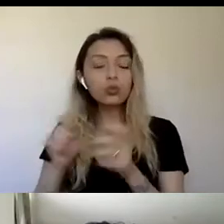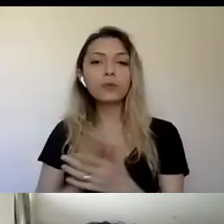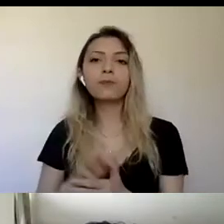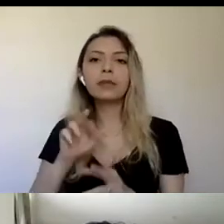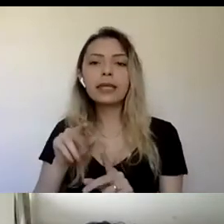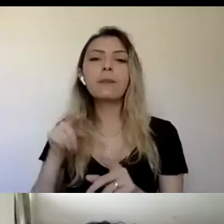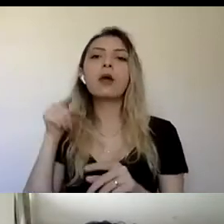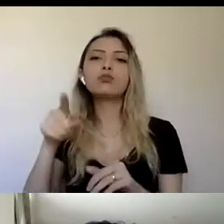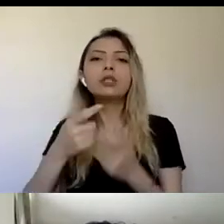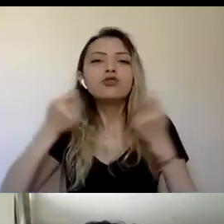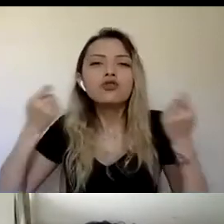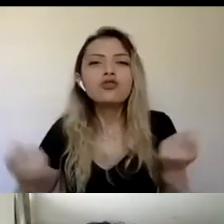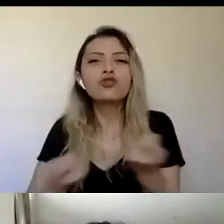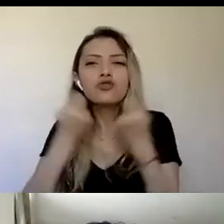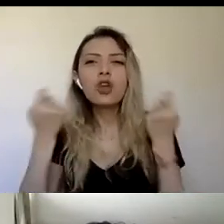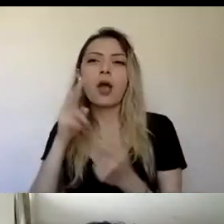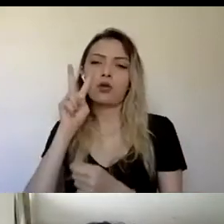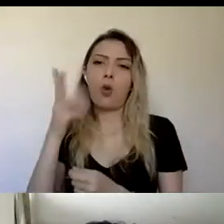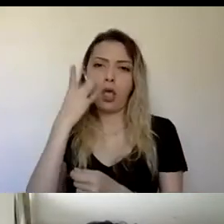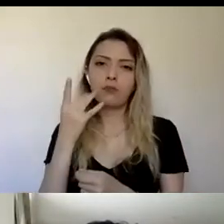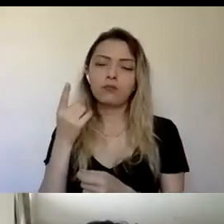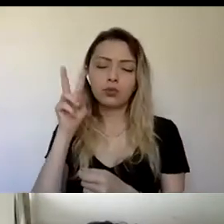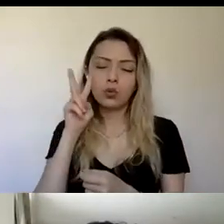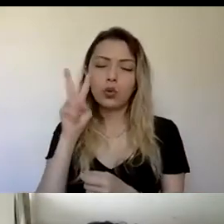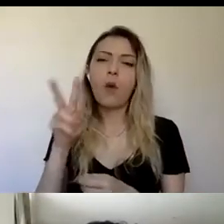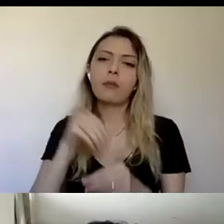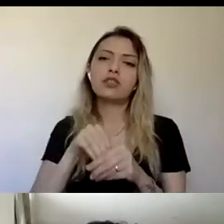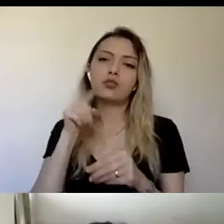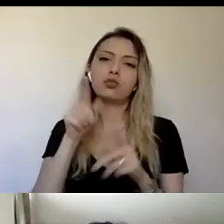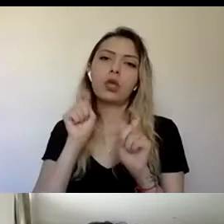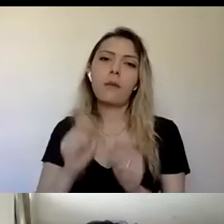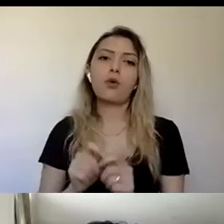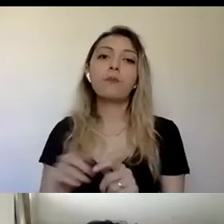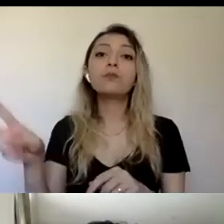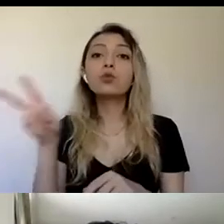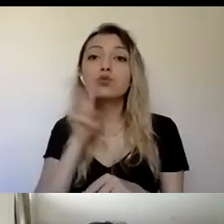çabayı aslında bize sunuyor. Sonuç göstergeleri de